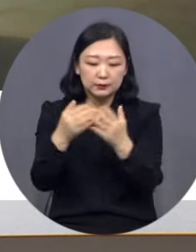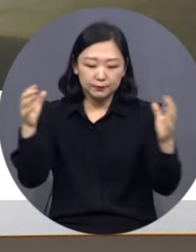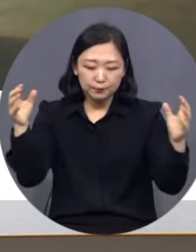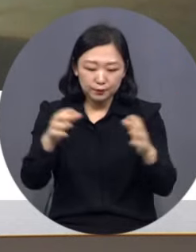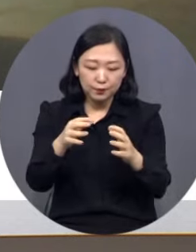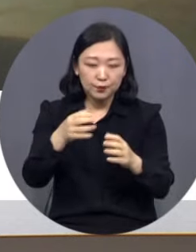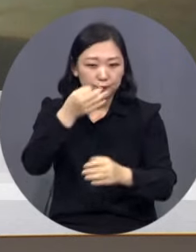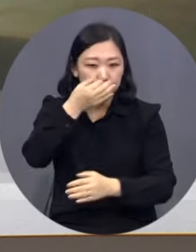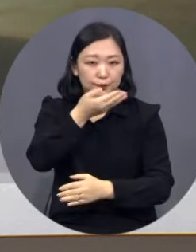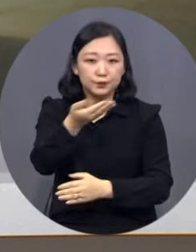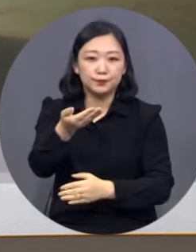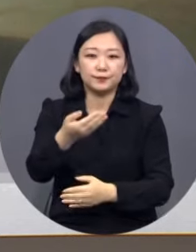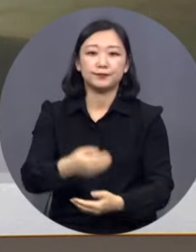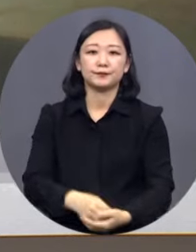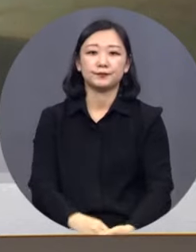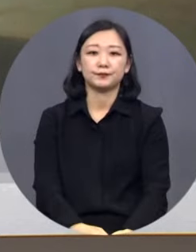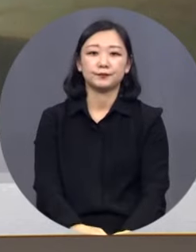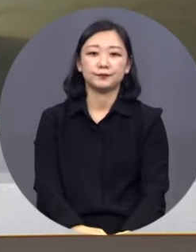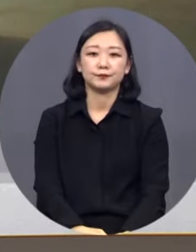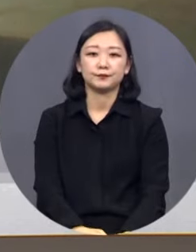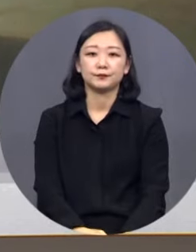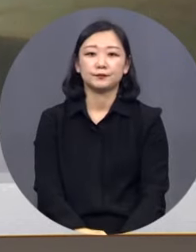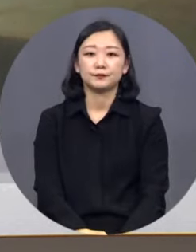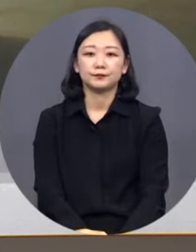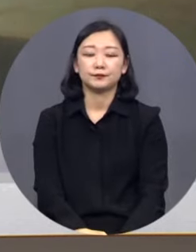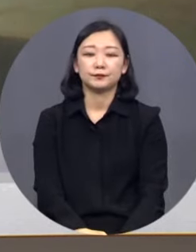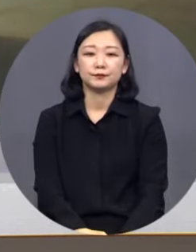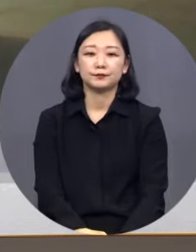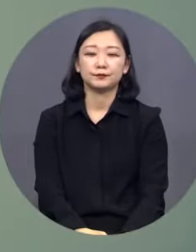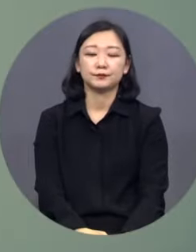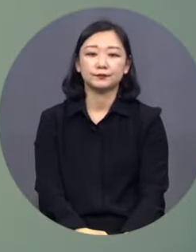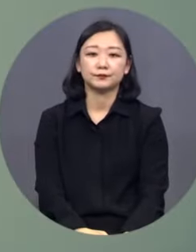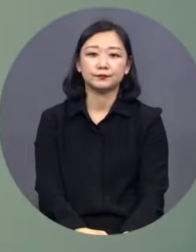수 있습니다. 이소영 기자입니다.